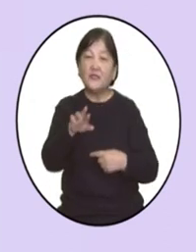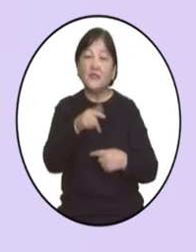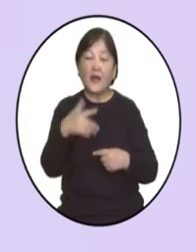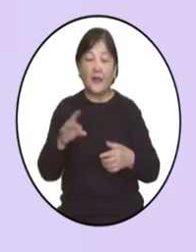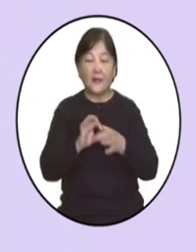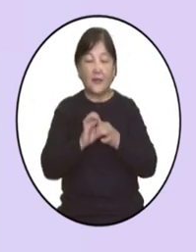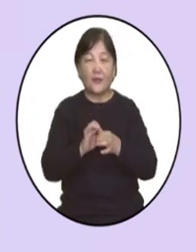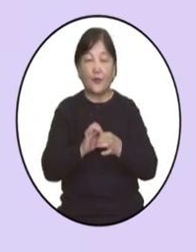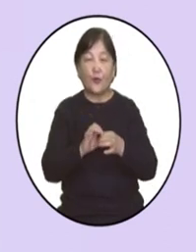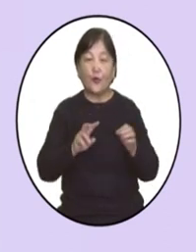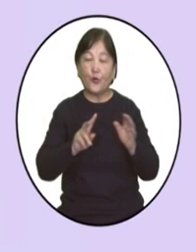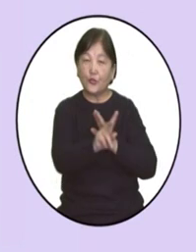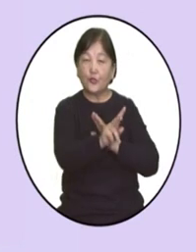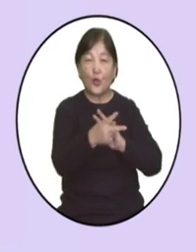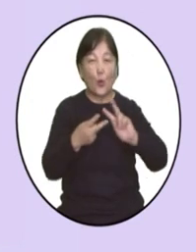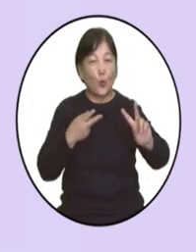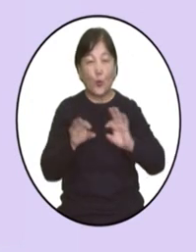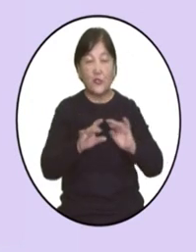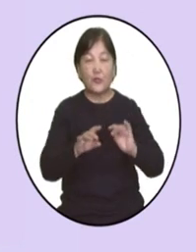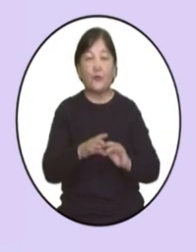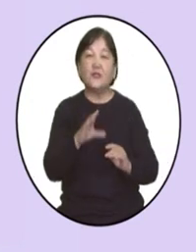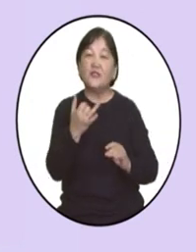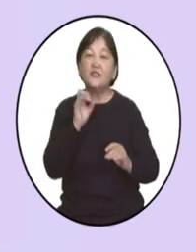өөр хоорондоо үйлчлэлцгүй систем гэж үзэж болдог.